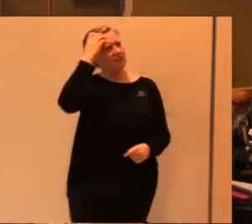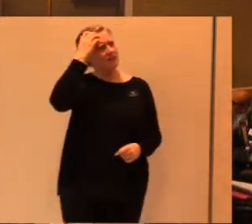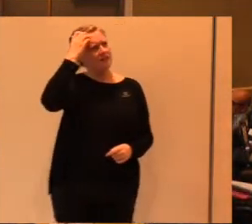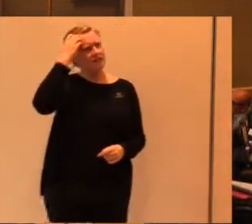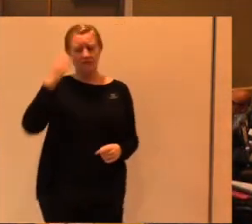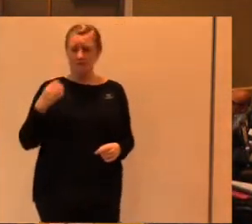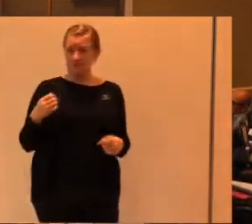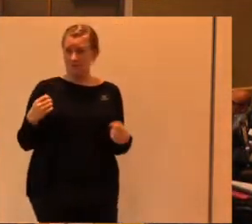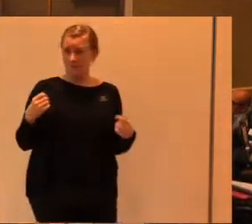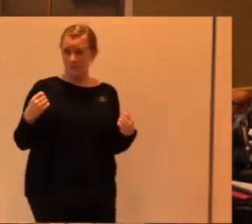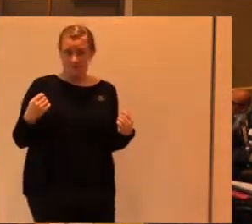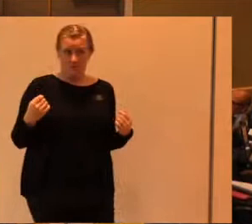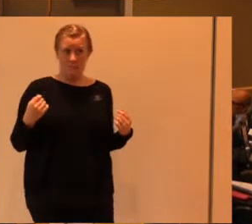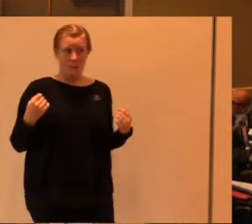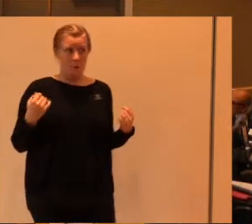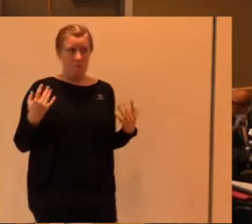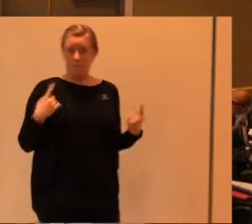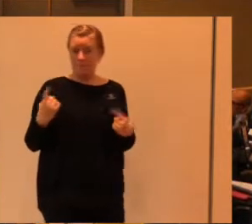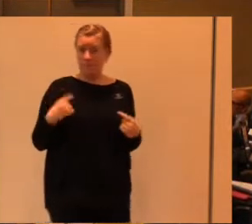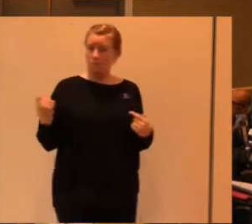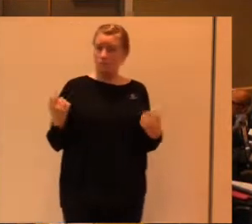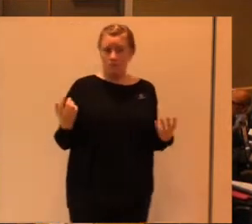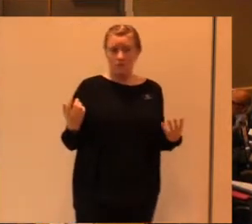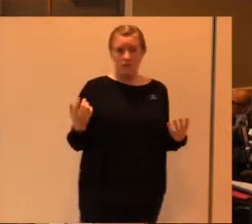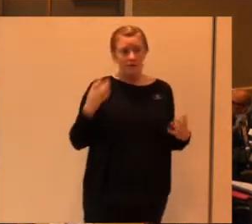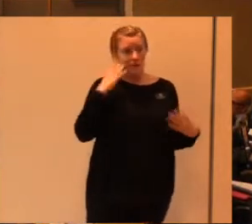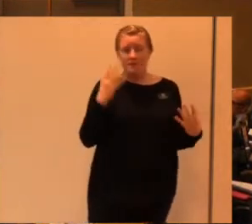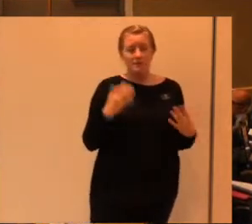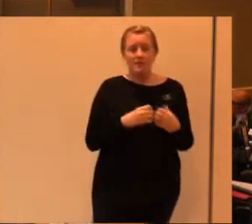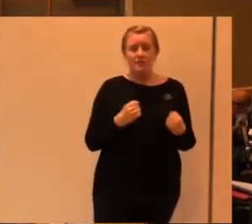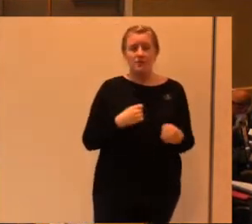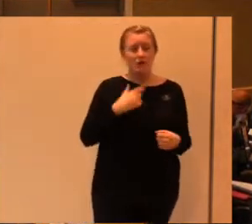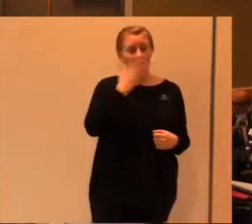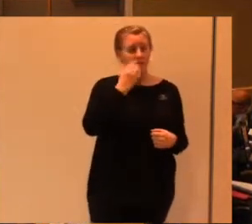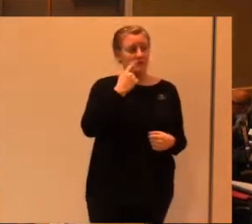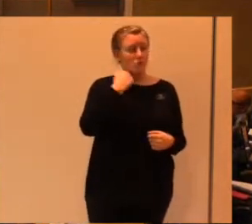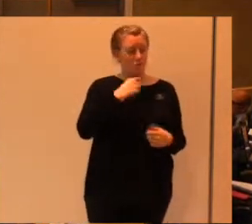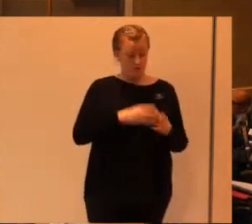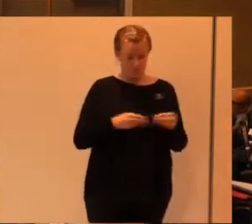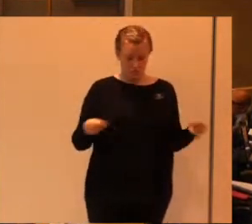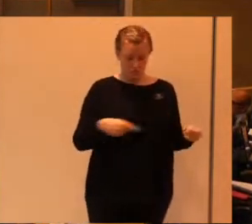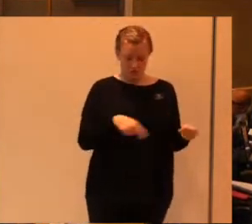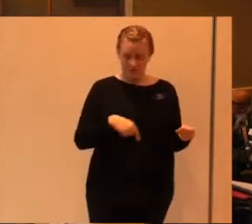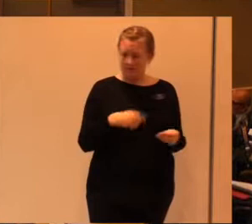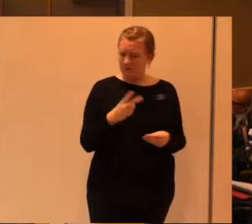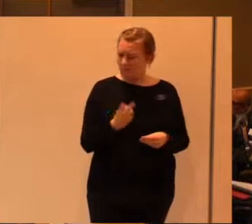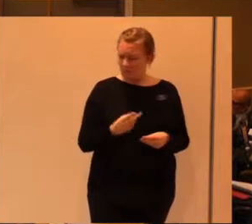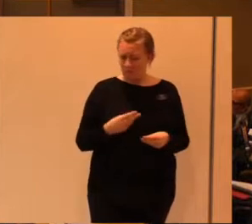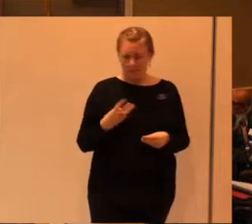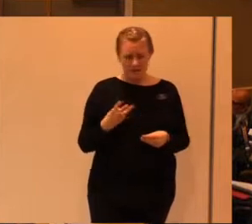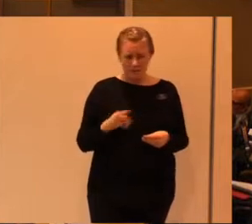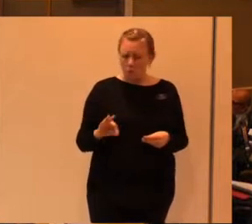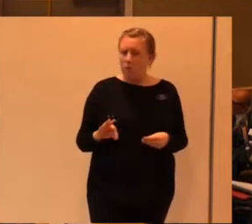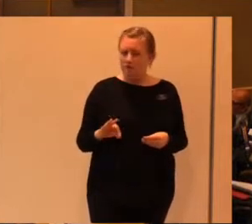Idag, jag vet inte hur många det är som kommer idag. Jag läste igår att det var 200 eller något sånt där, 300, kan det vara så